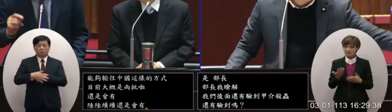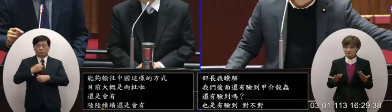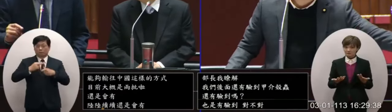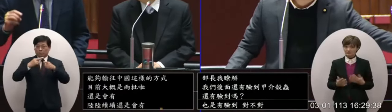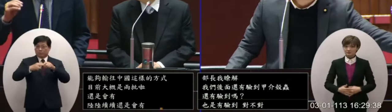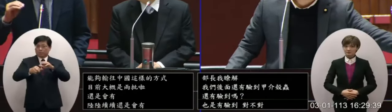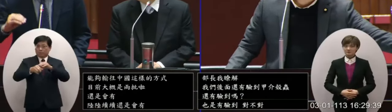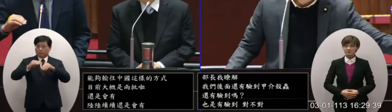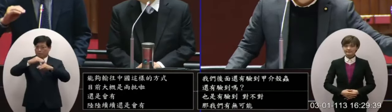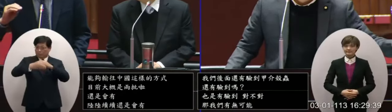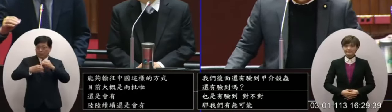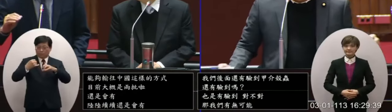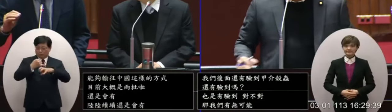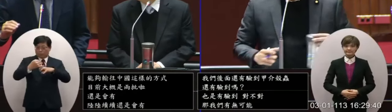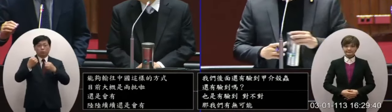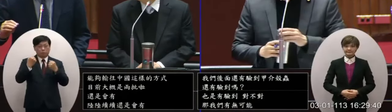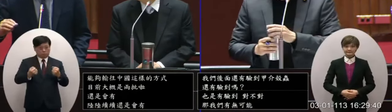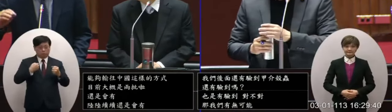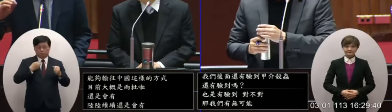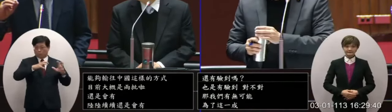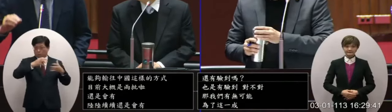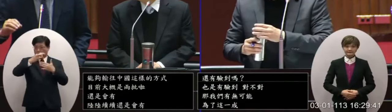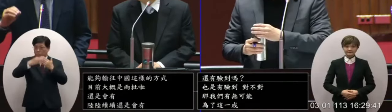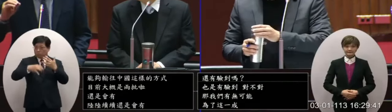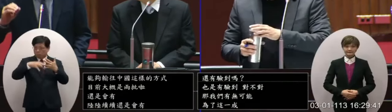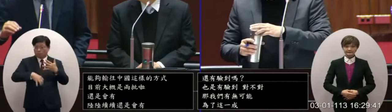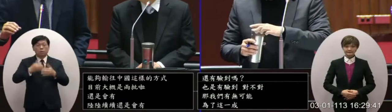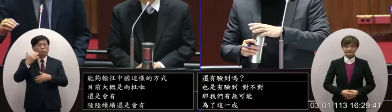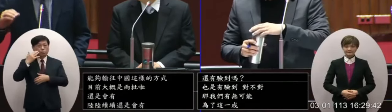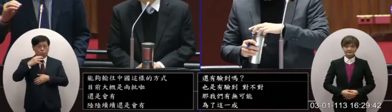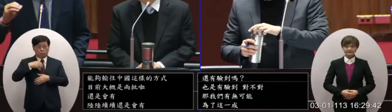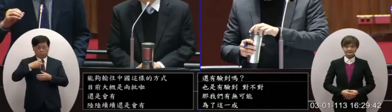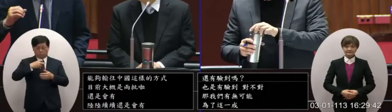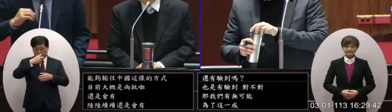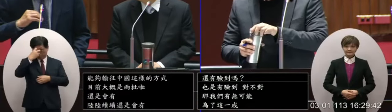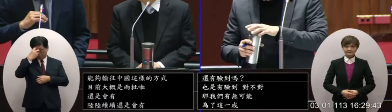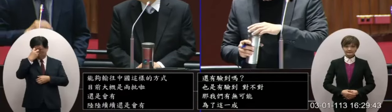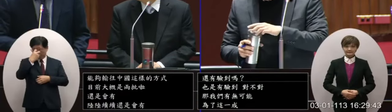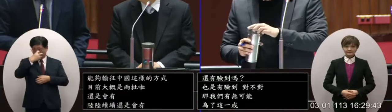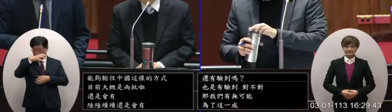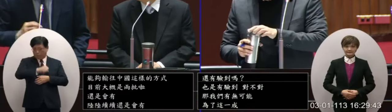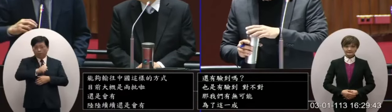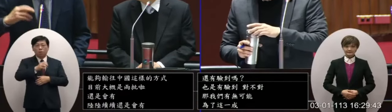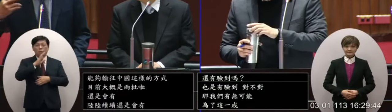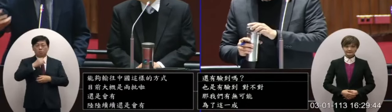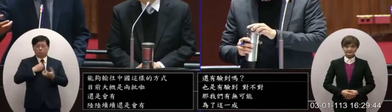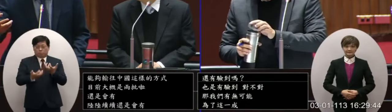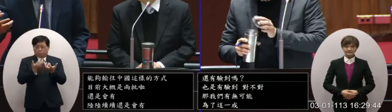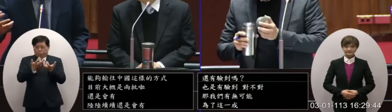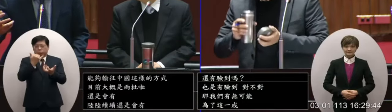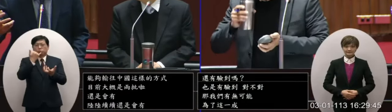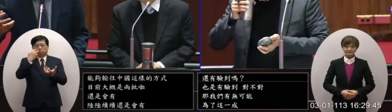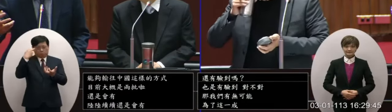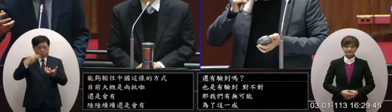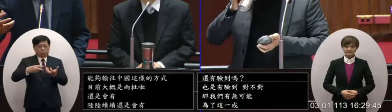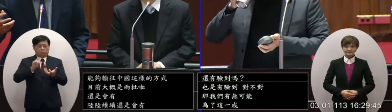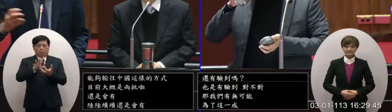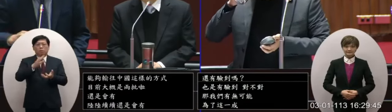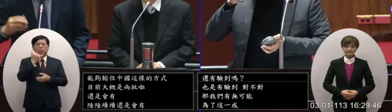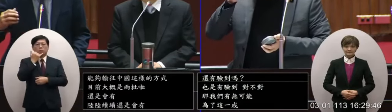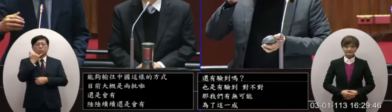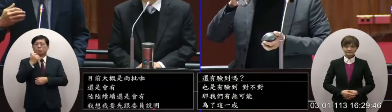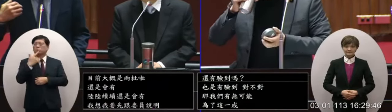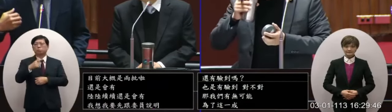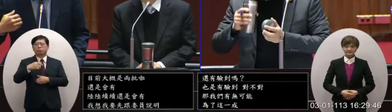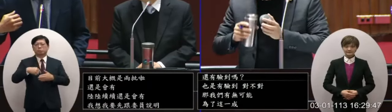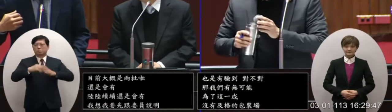虫通常在国际规范里面哈，它如果被验到，它是被熏蒸就可以再进去的。而